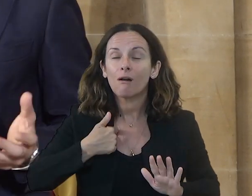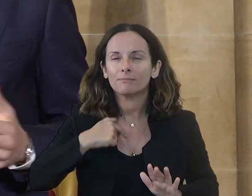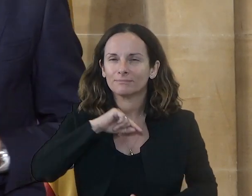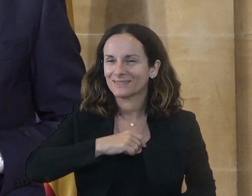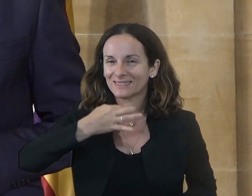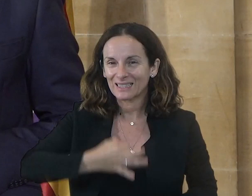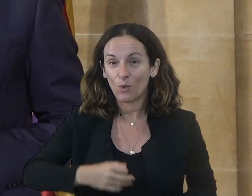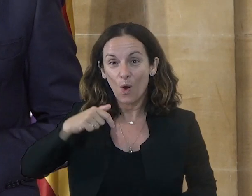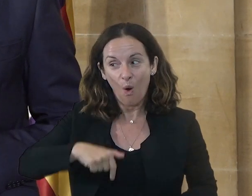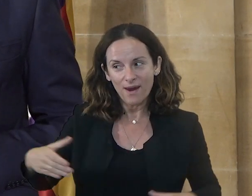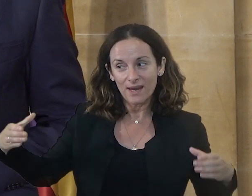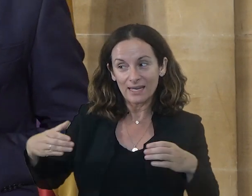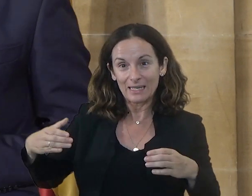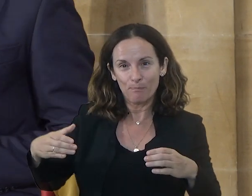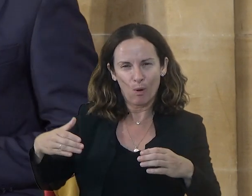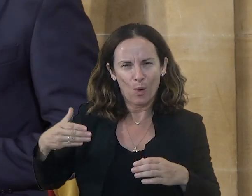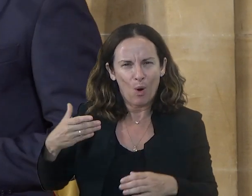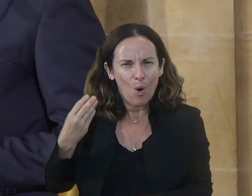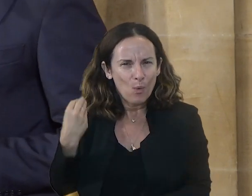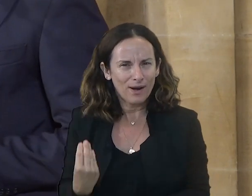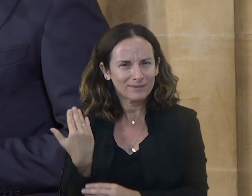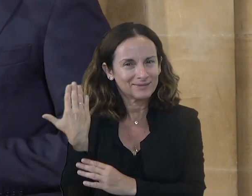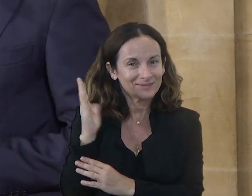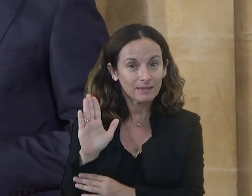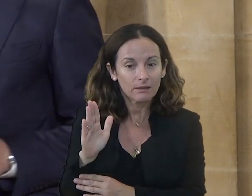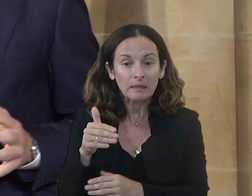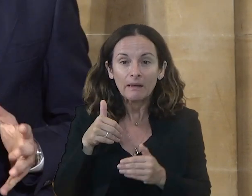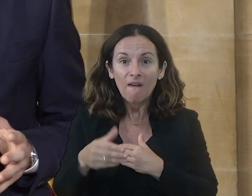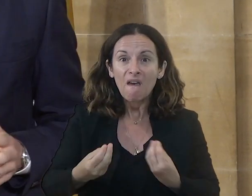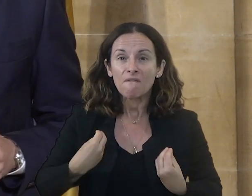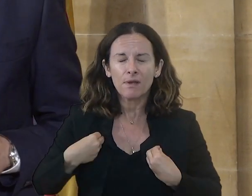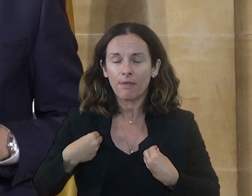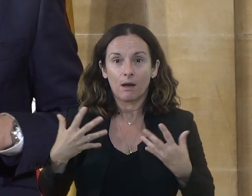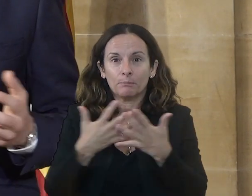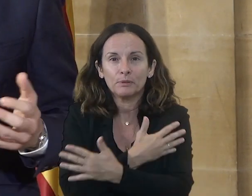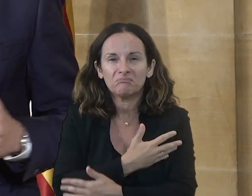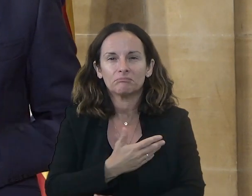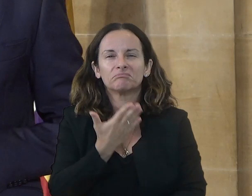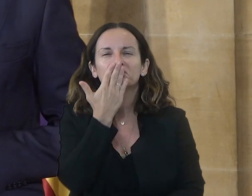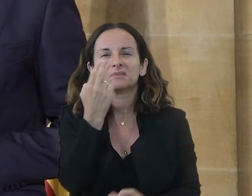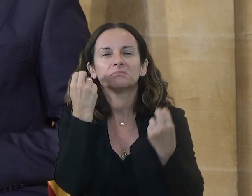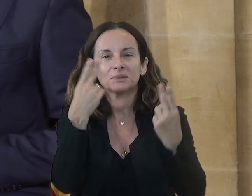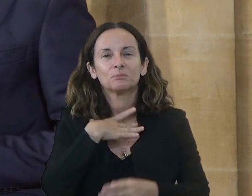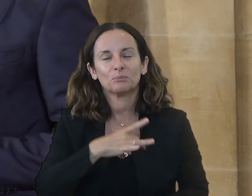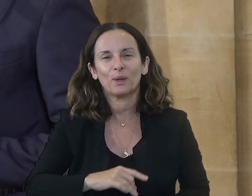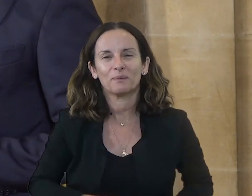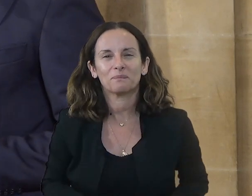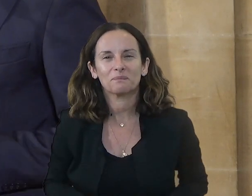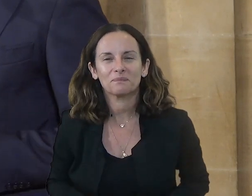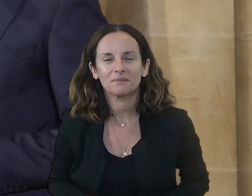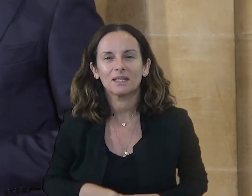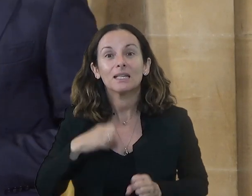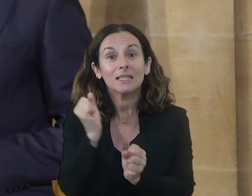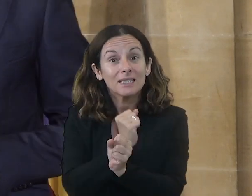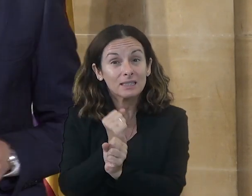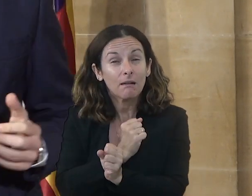amb aquest gran equip que avui presentam farem feina per afrontar qualsevol cosa que se mos presenti i